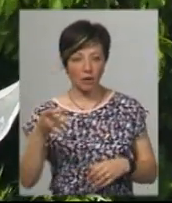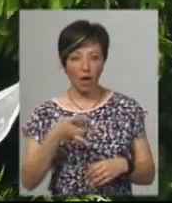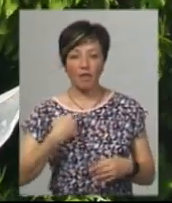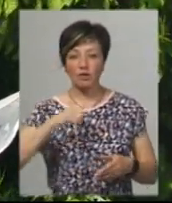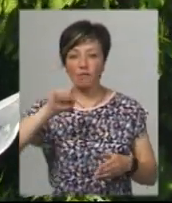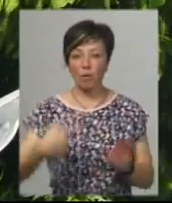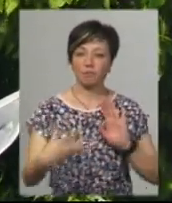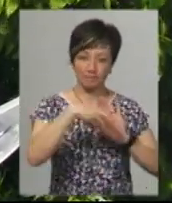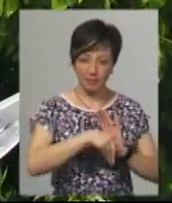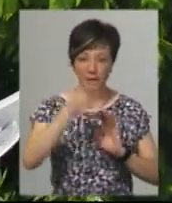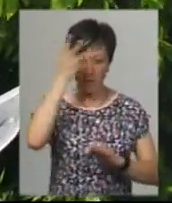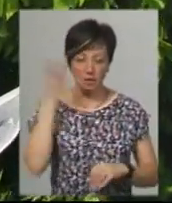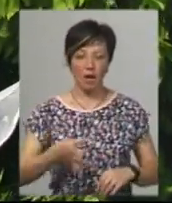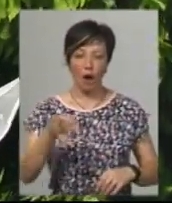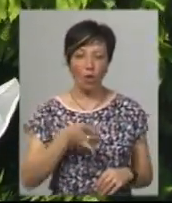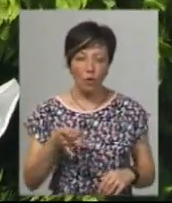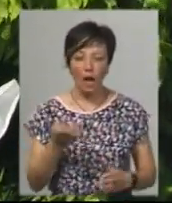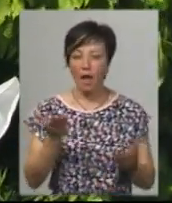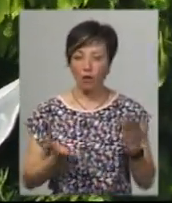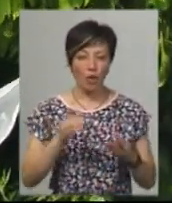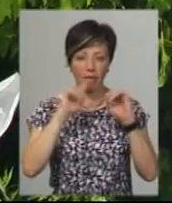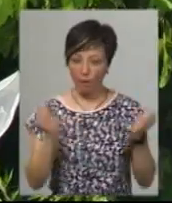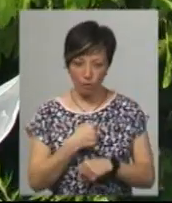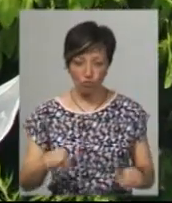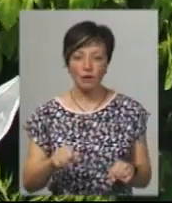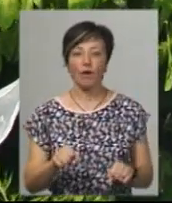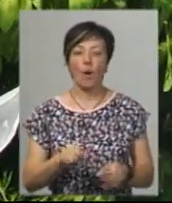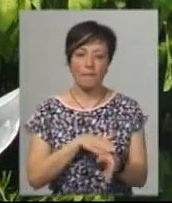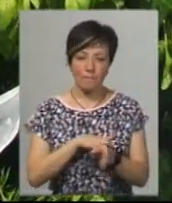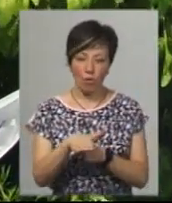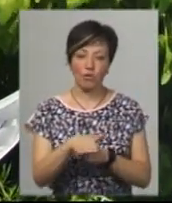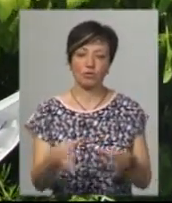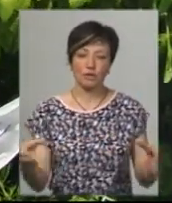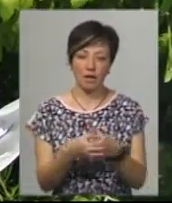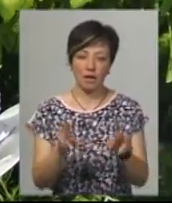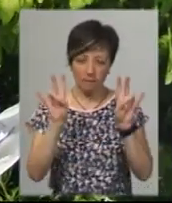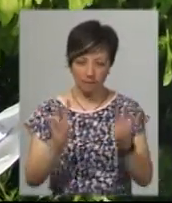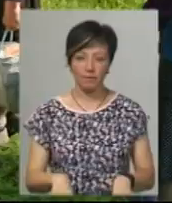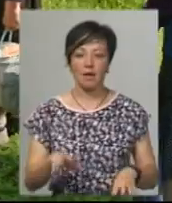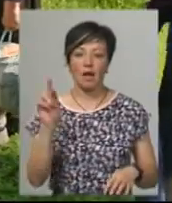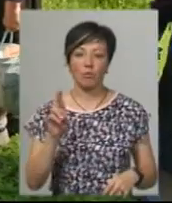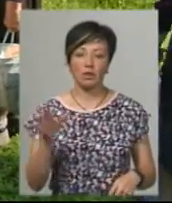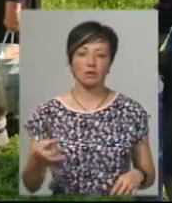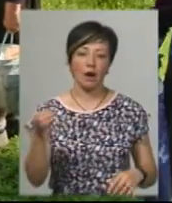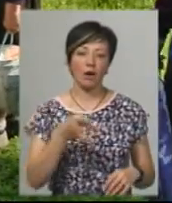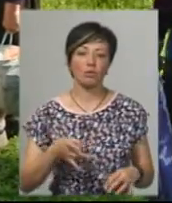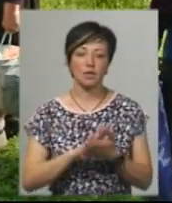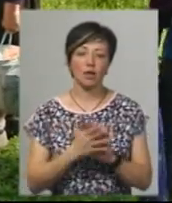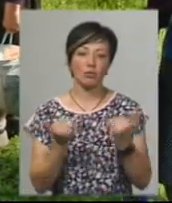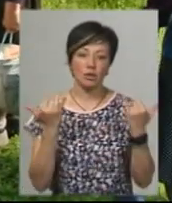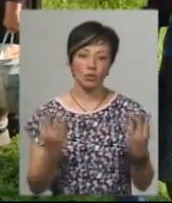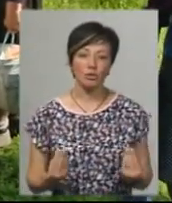вимоги приєднати нас до Хмельницького району, а якщо неможливо, щоб в повному складі залишити Ярмолинецький район. Станом на сьогодні